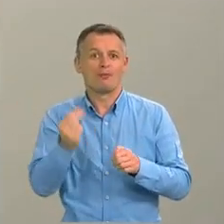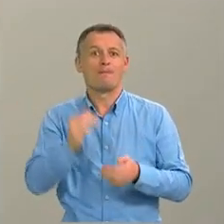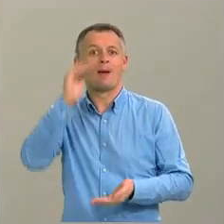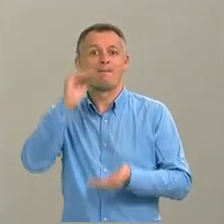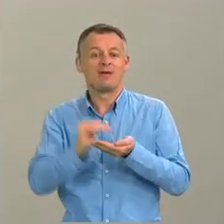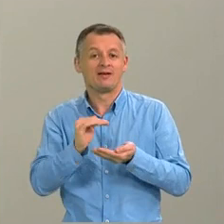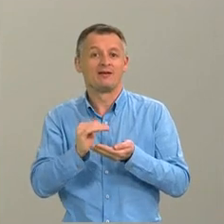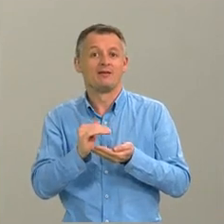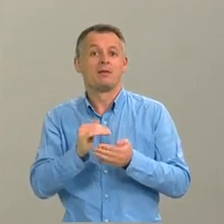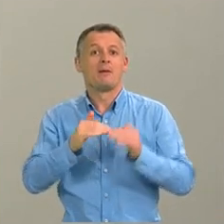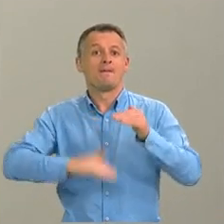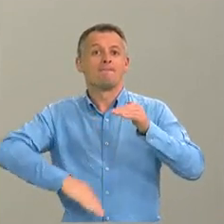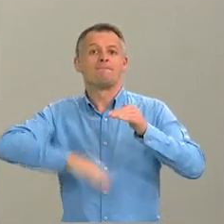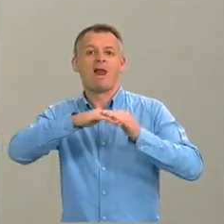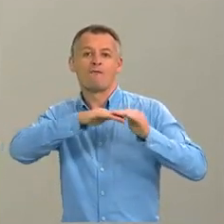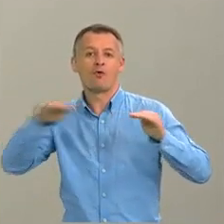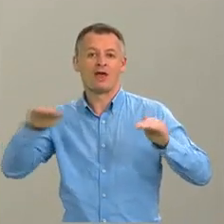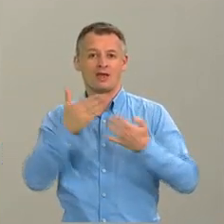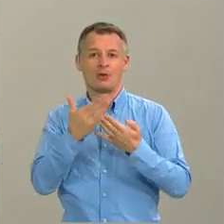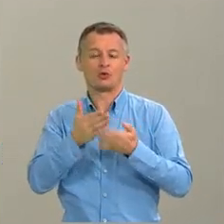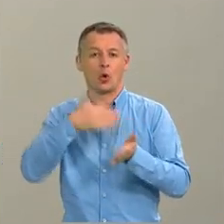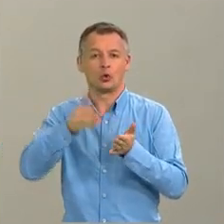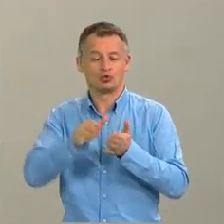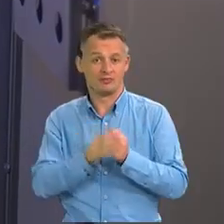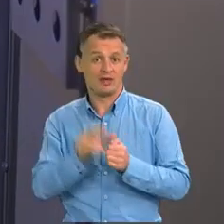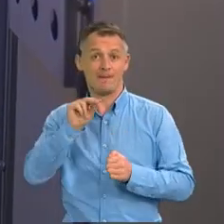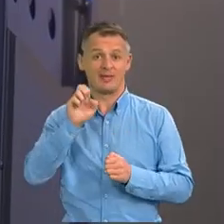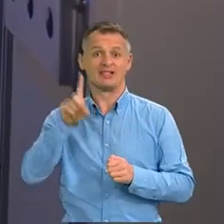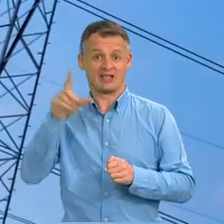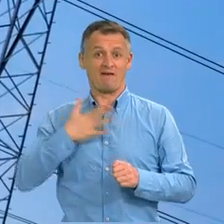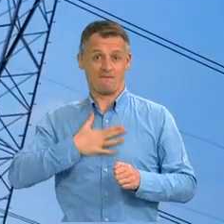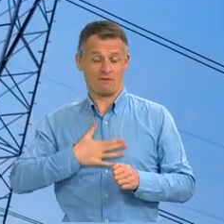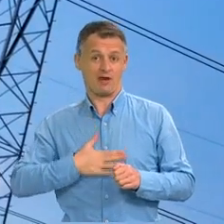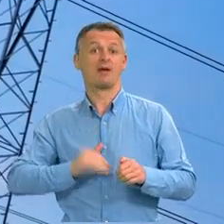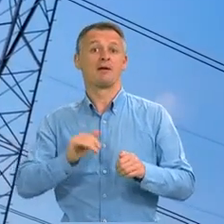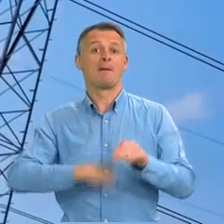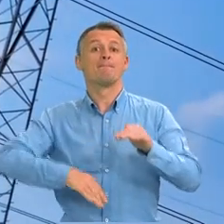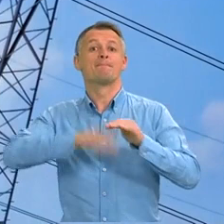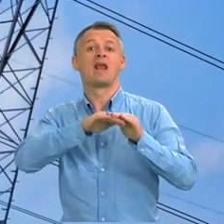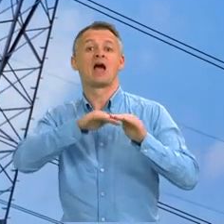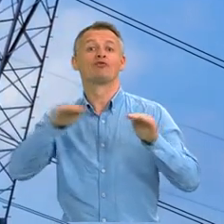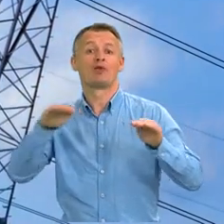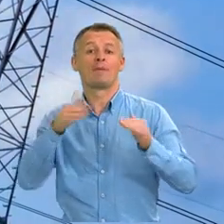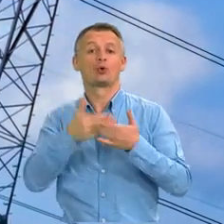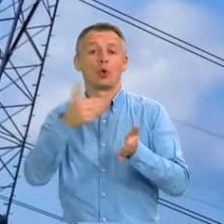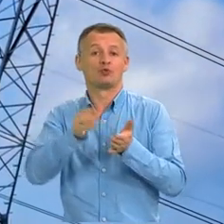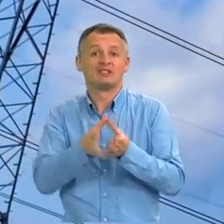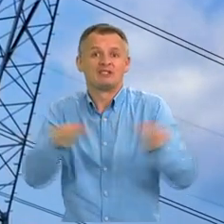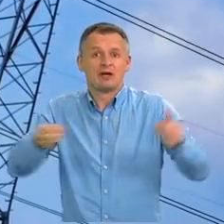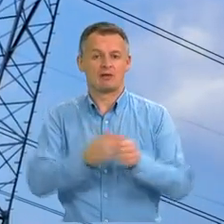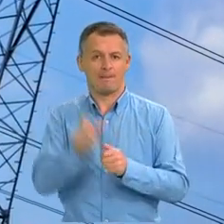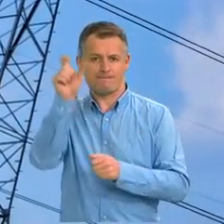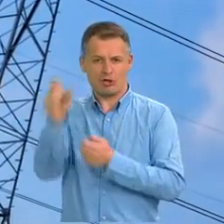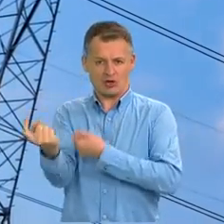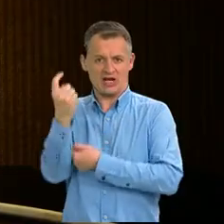la consum. Totodată, socialdemocrații spun că vor ca plafoanele de consum să dispară, iar clienții să plătească